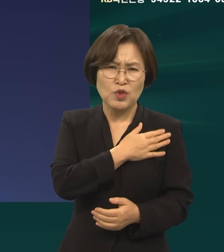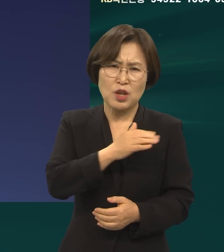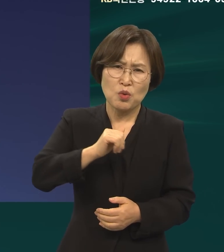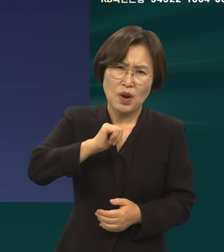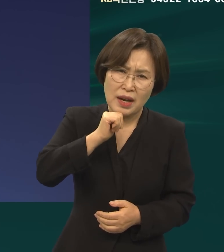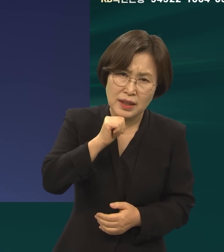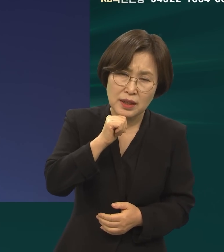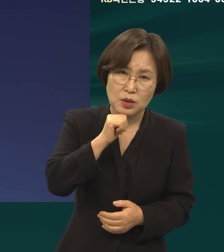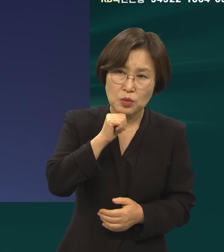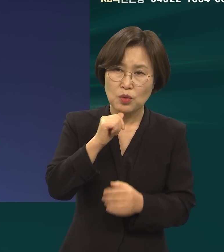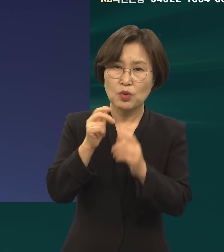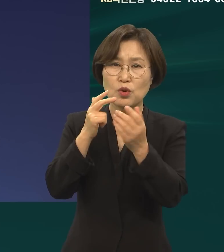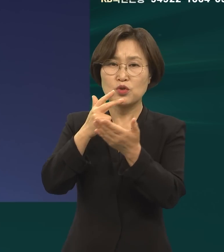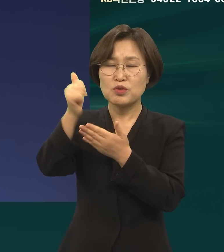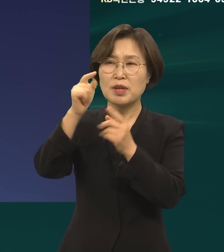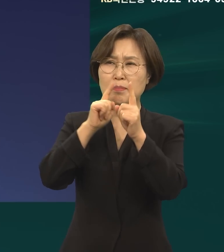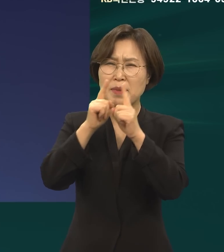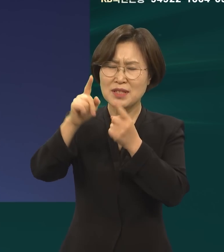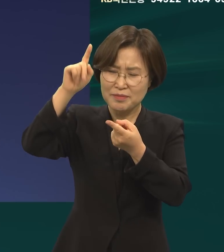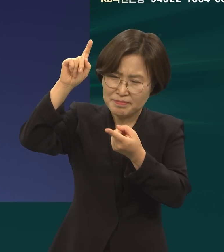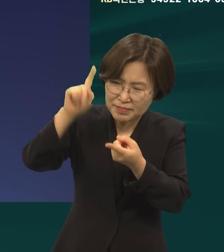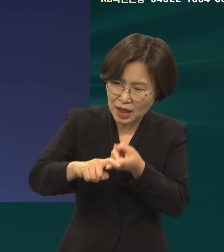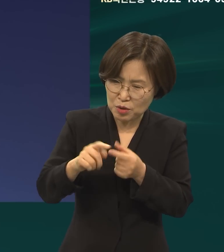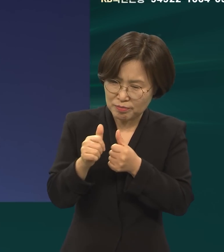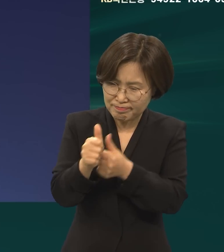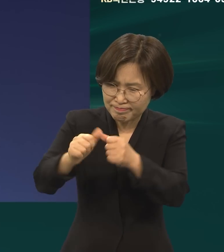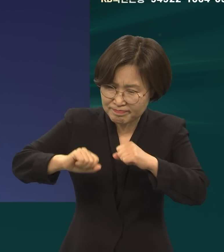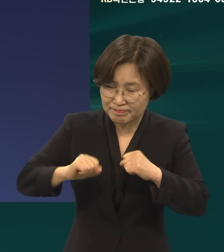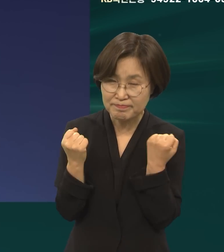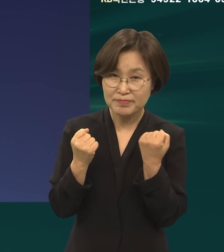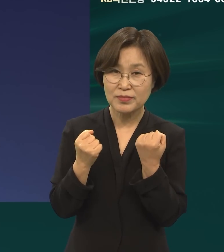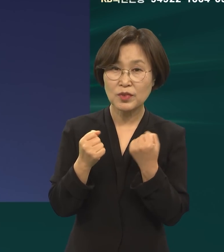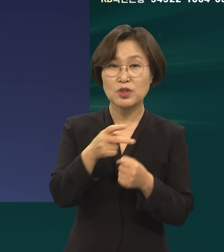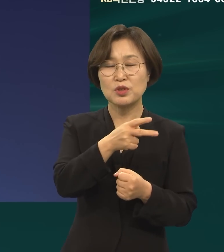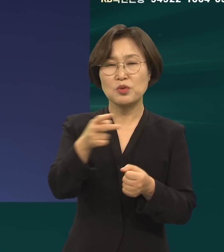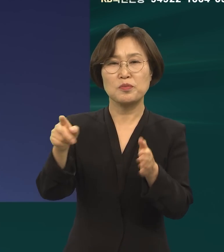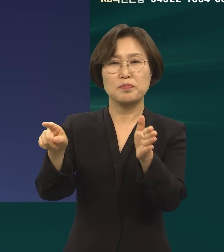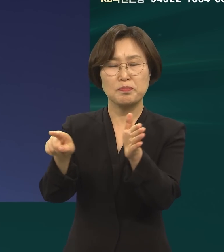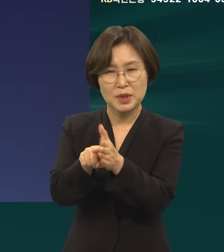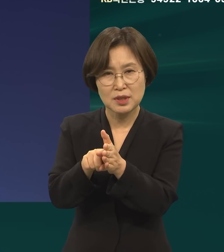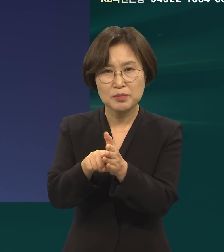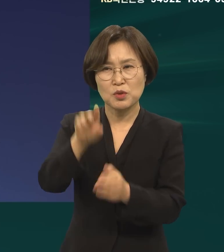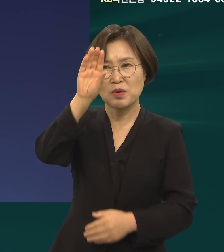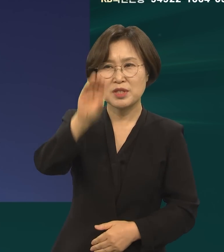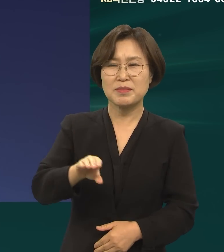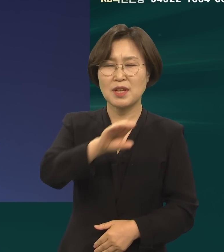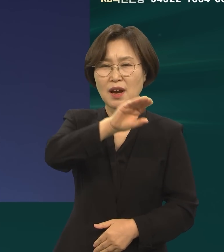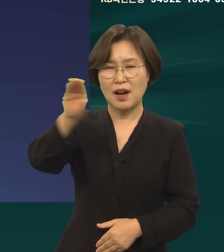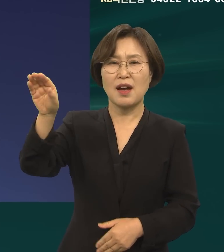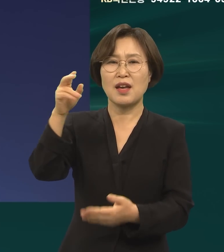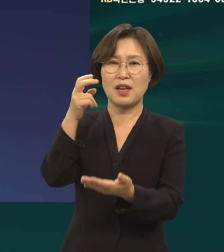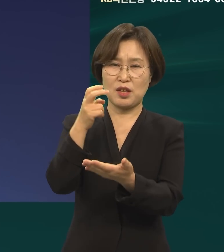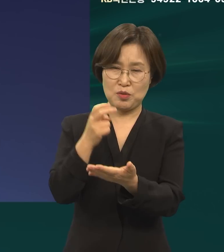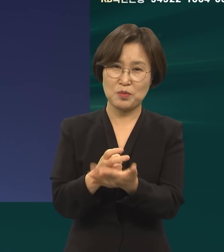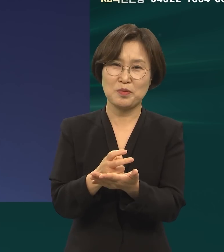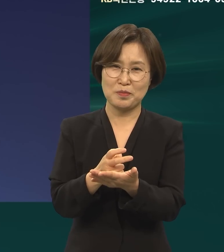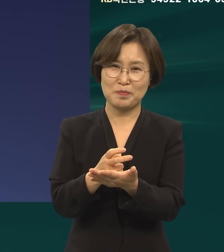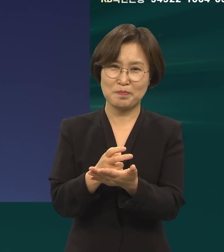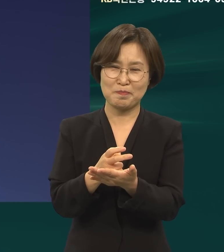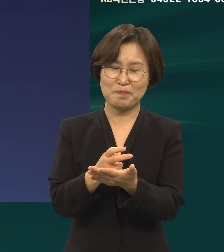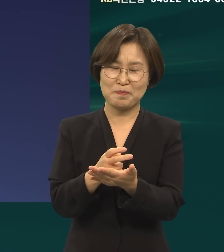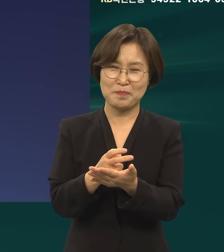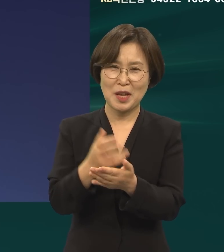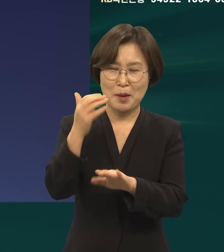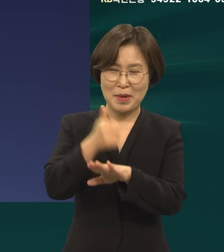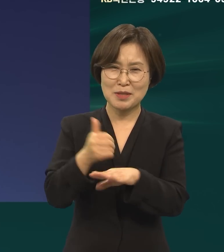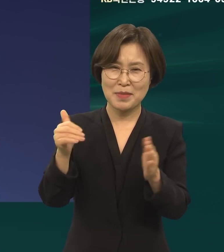주님 말씀하신 대로 따라가는 것이 믿음입니다. 이것이 십자가의 도인 것입니다. 여러분, 끝까지 신실하게 주님